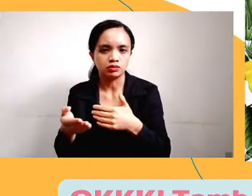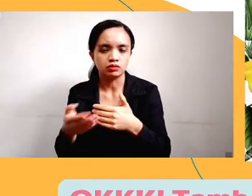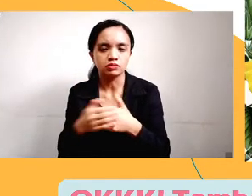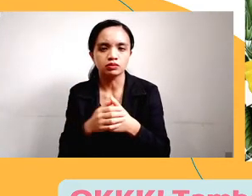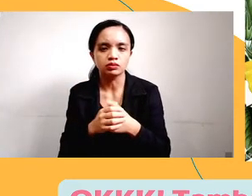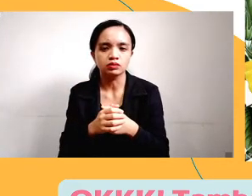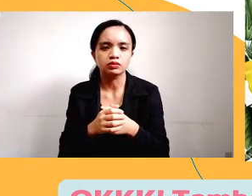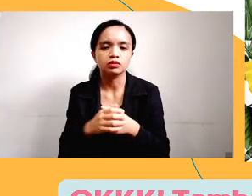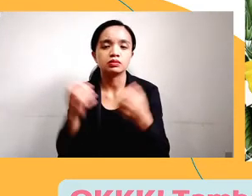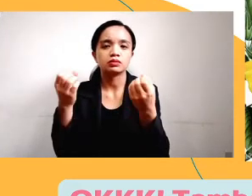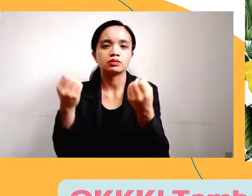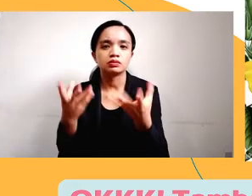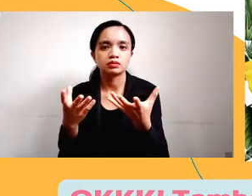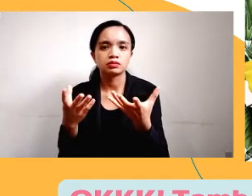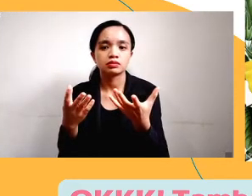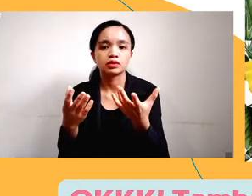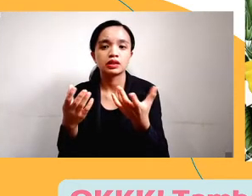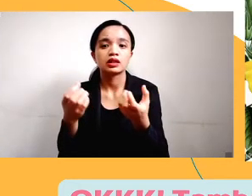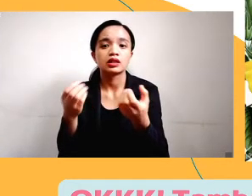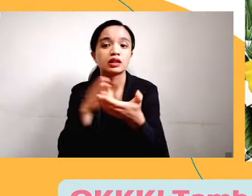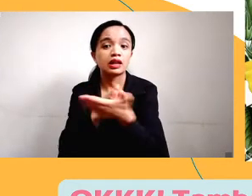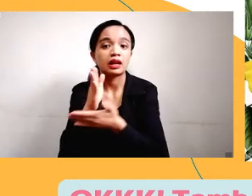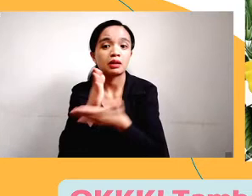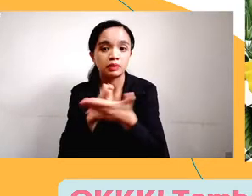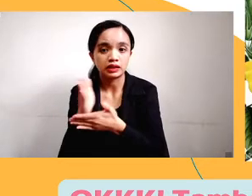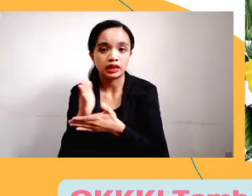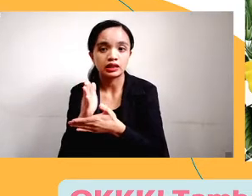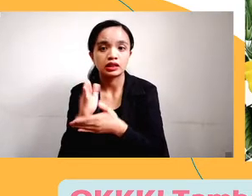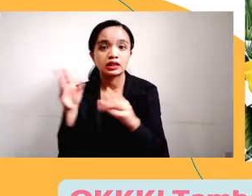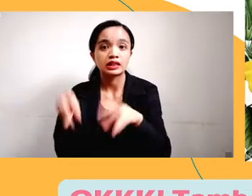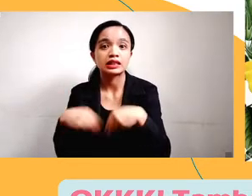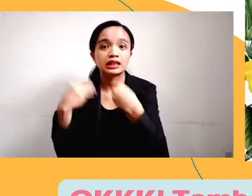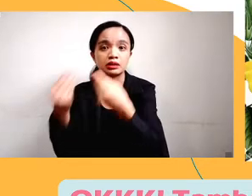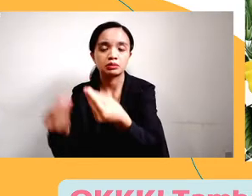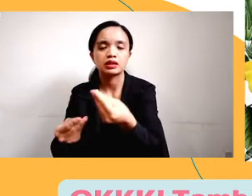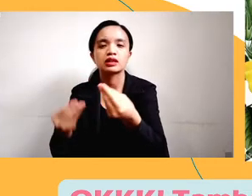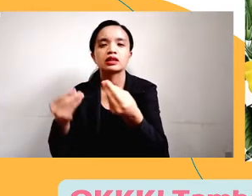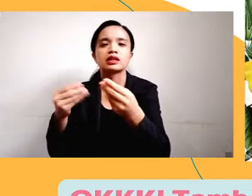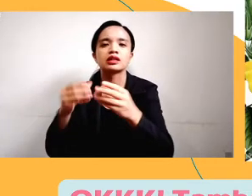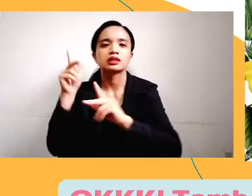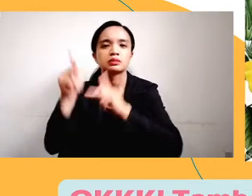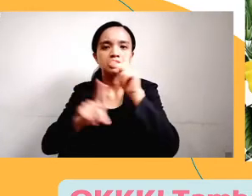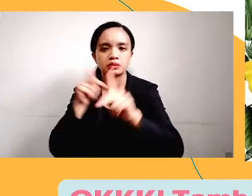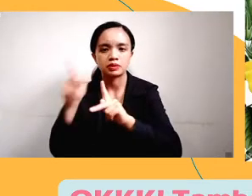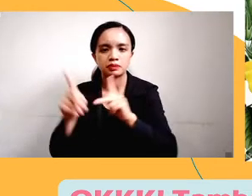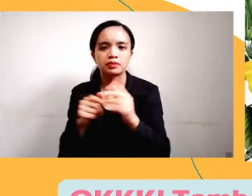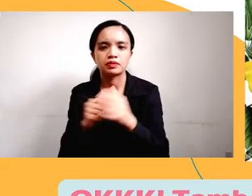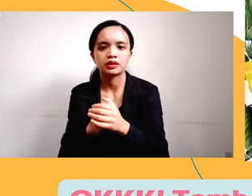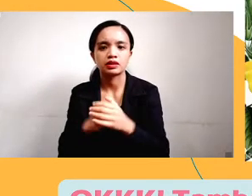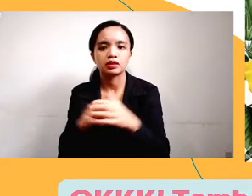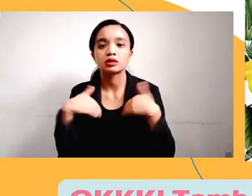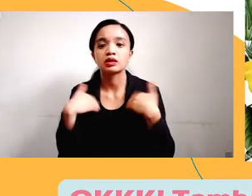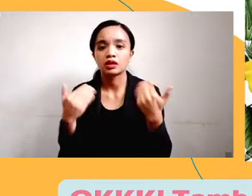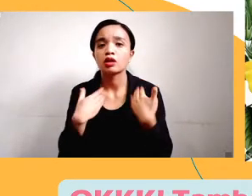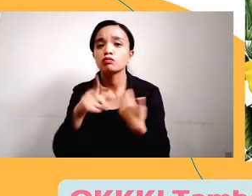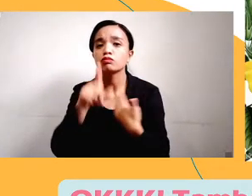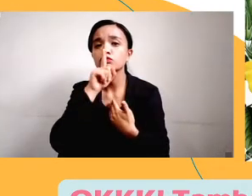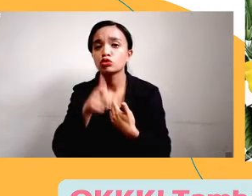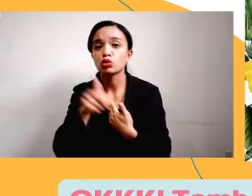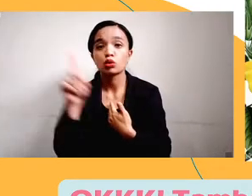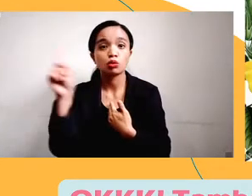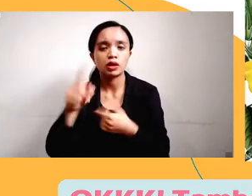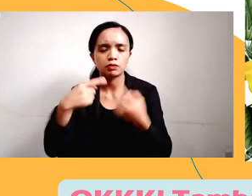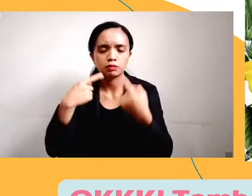Mas maraming karapatan na iginagawad sa mga tao at sa mga kabataan, mas masisiguro ang pagyabong